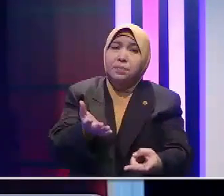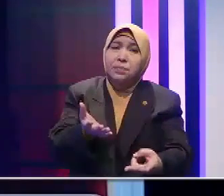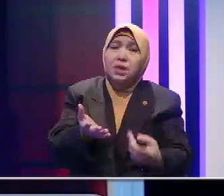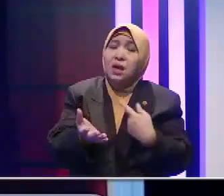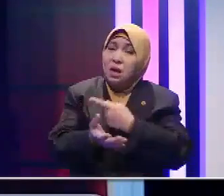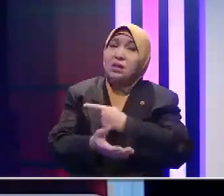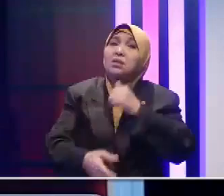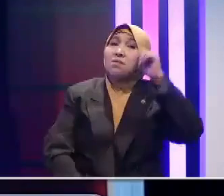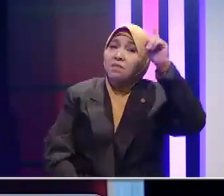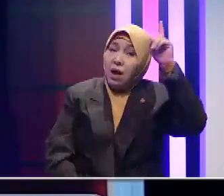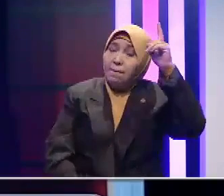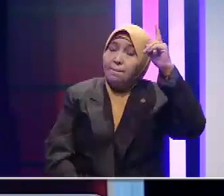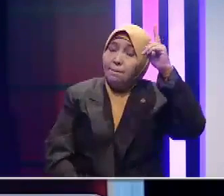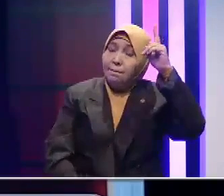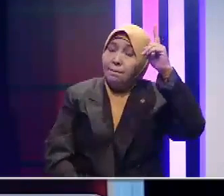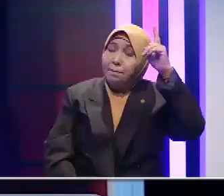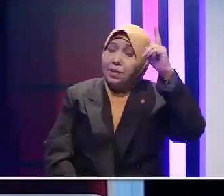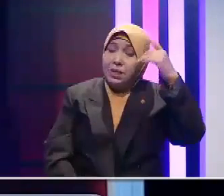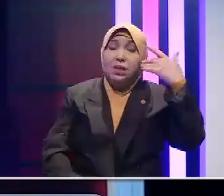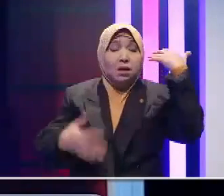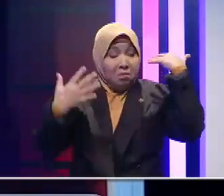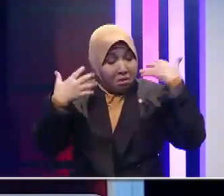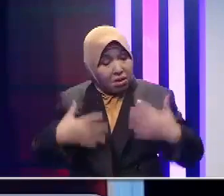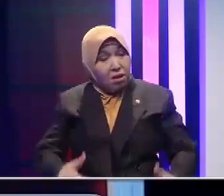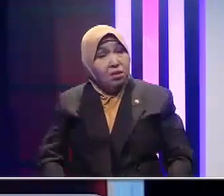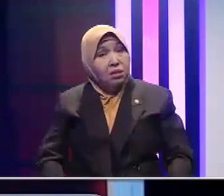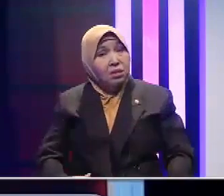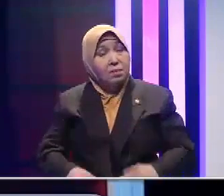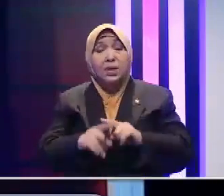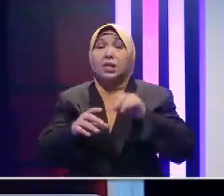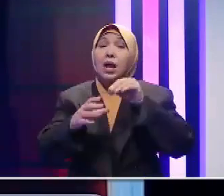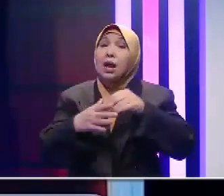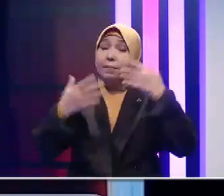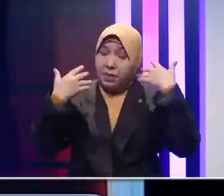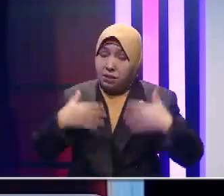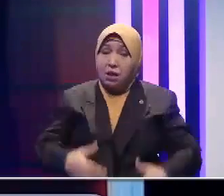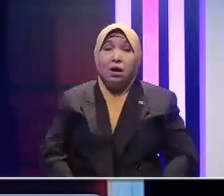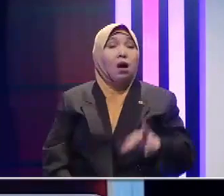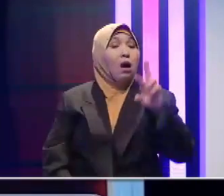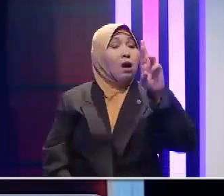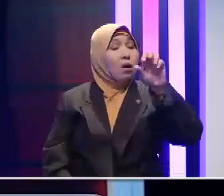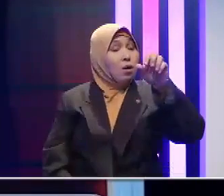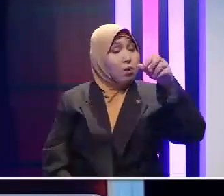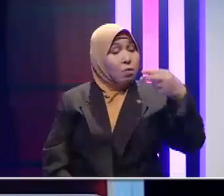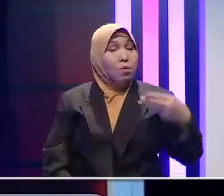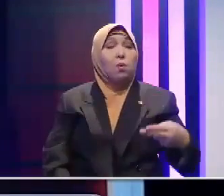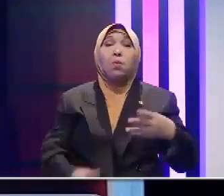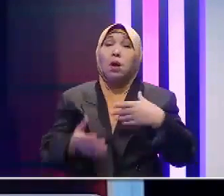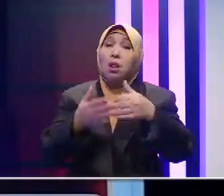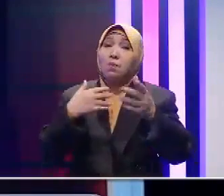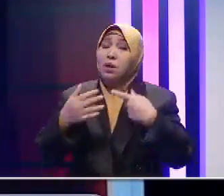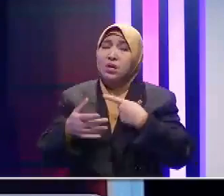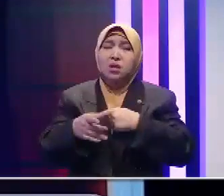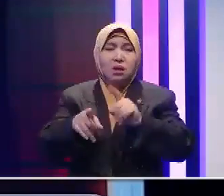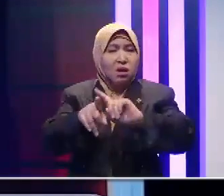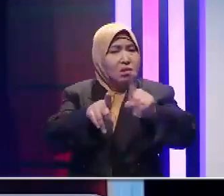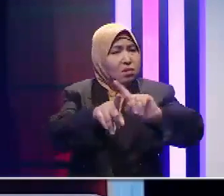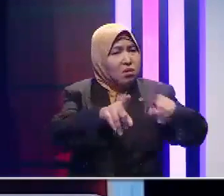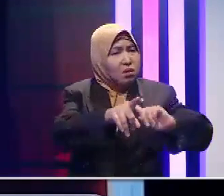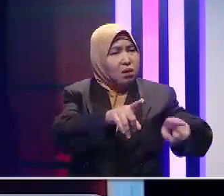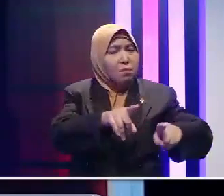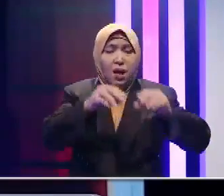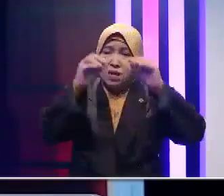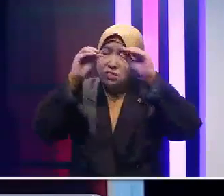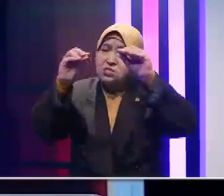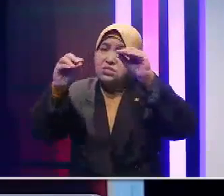kita faham kita diri dia, diri kita. Tapi dalam diri kita tu roh-roh ni, walaupun kita dah dengan berbagai-bagai